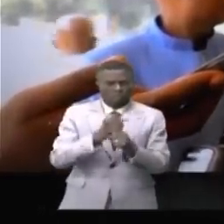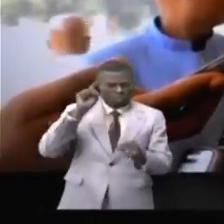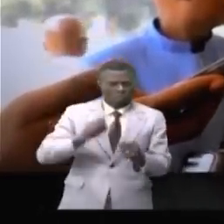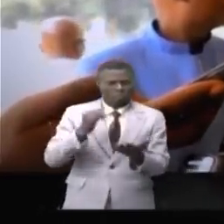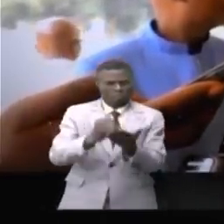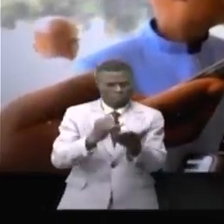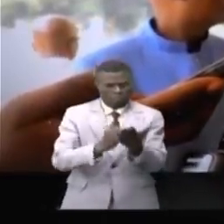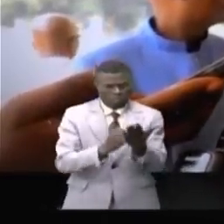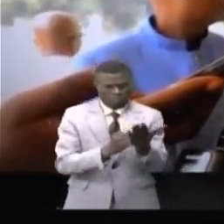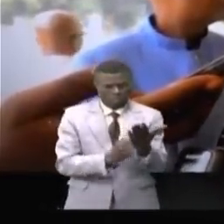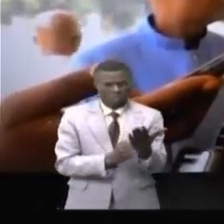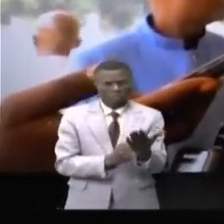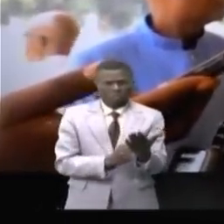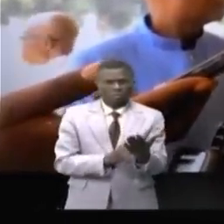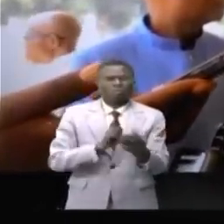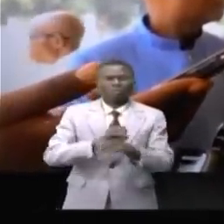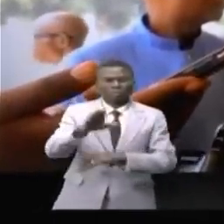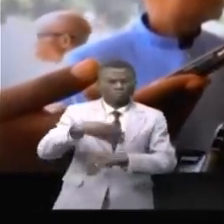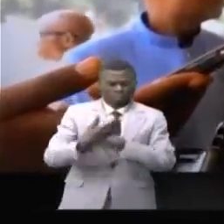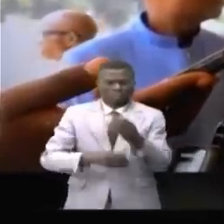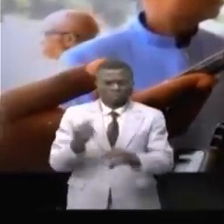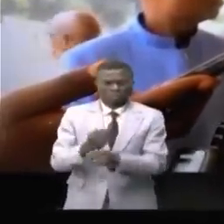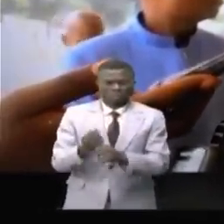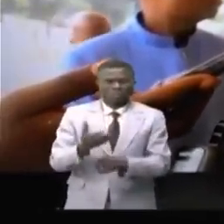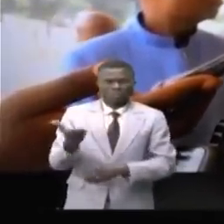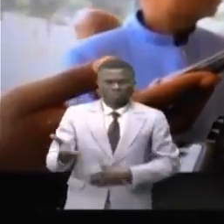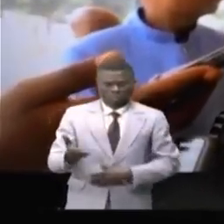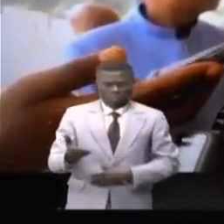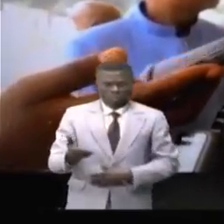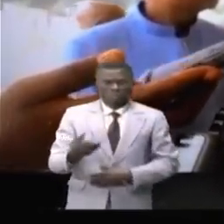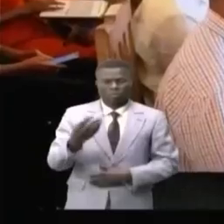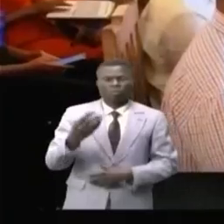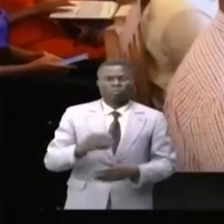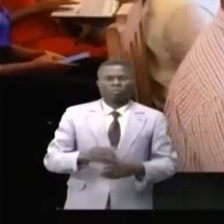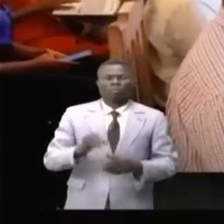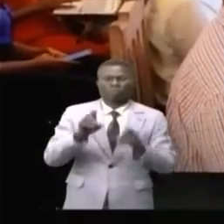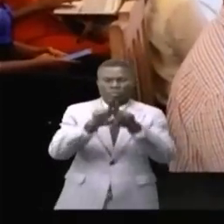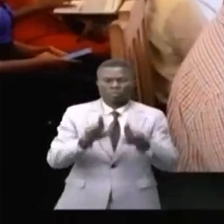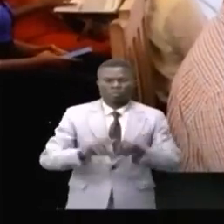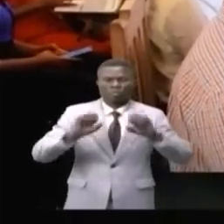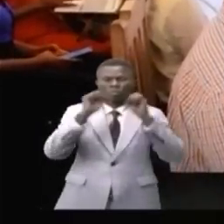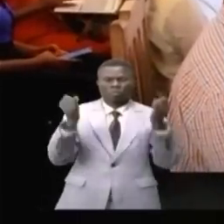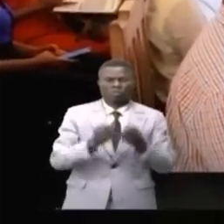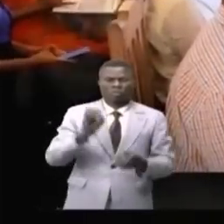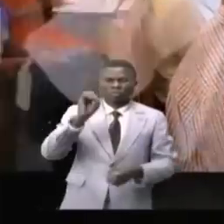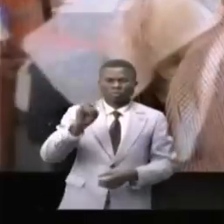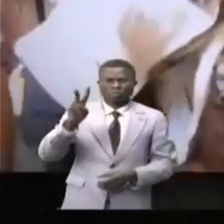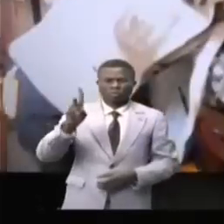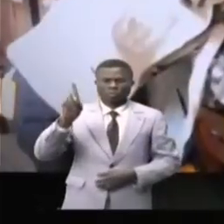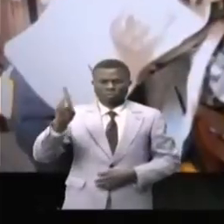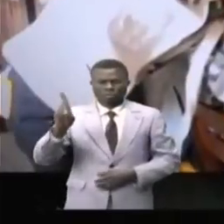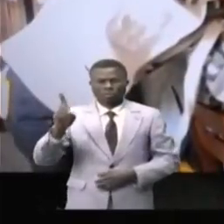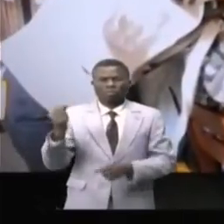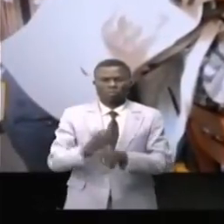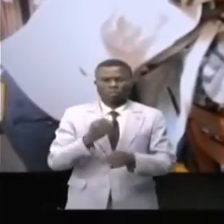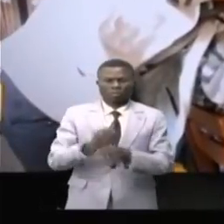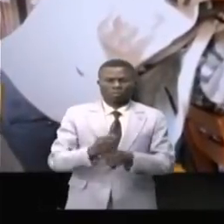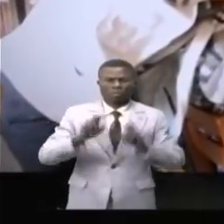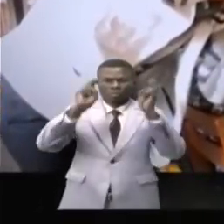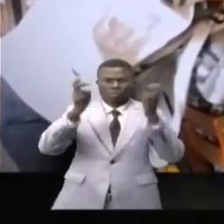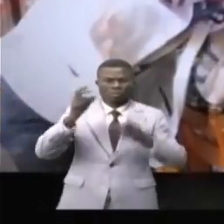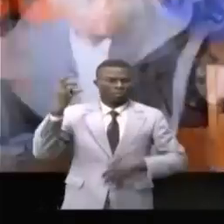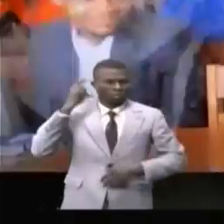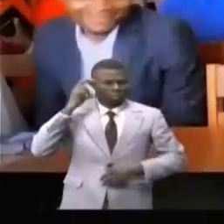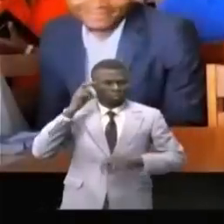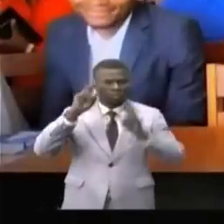d'être affectées par les travaux que, en l'occurrence ici, l'OVD va faire. Signalons que cette activité a eu lieu à la mairie de Kananga,